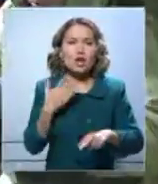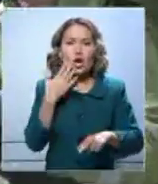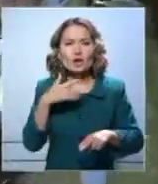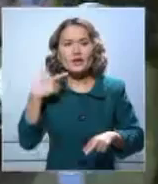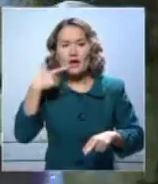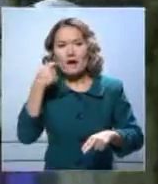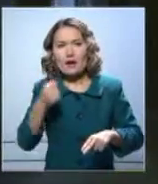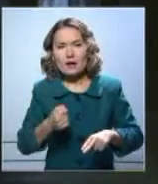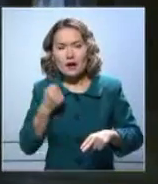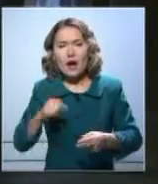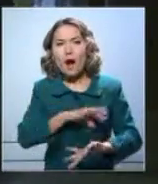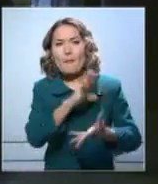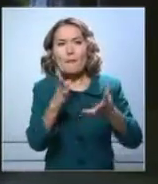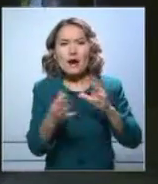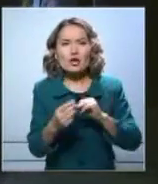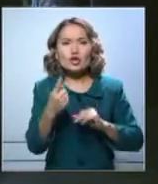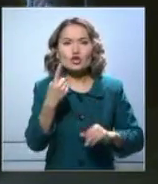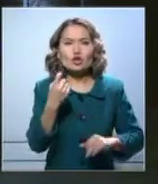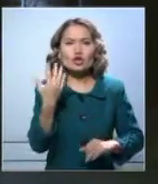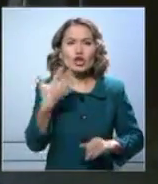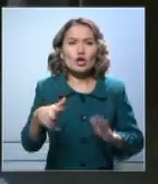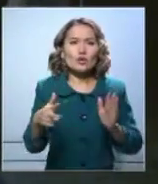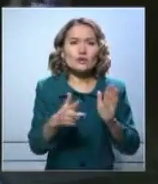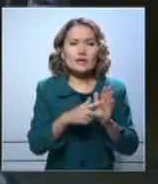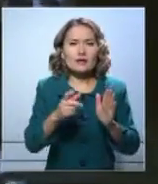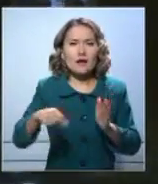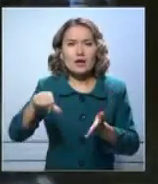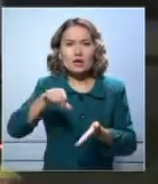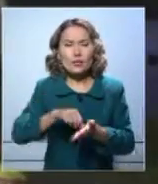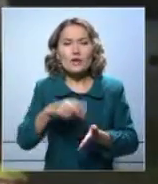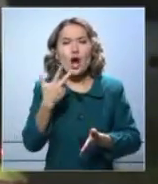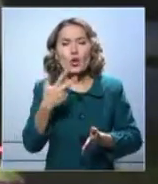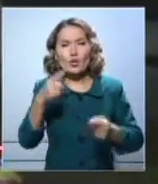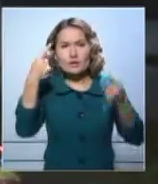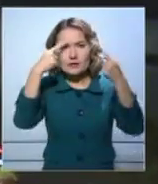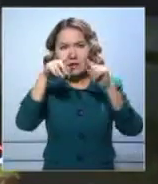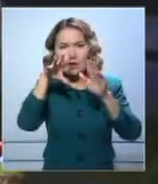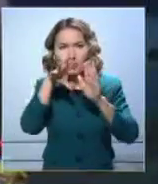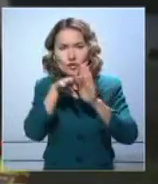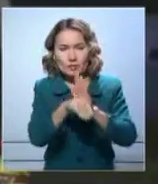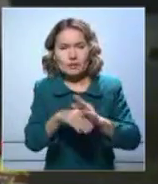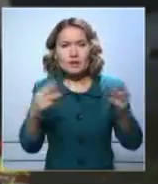гвардия жауынгерлерінен барлығы 158 адам қатысып, 31-лік техника жұмылдырылған.